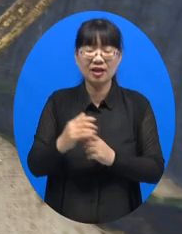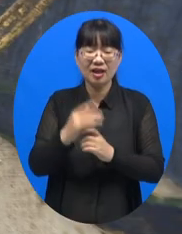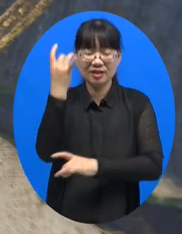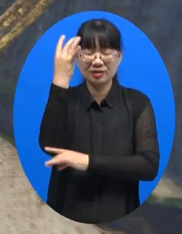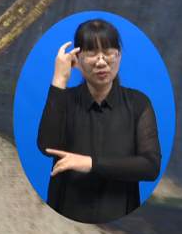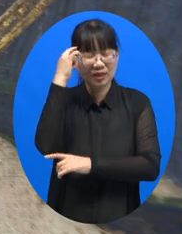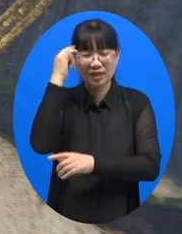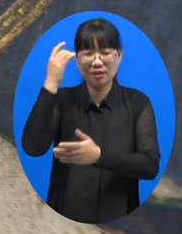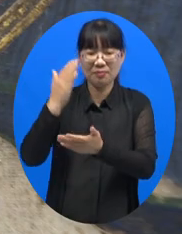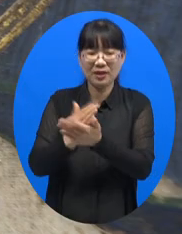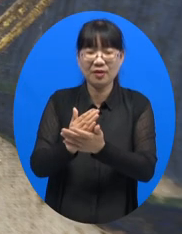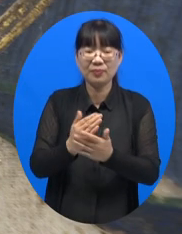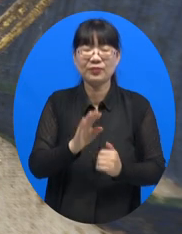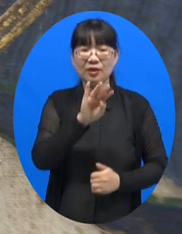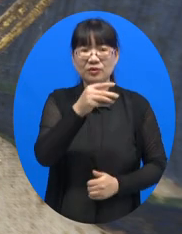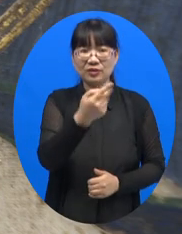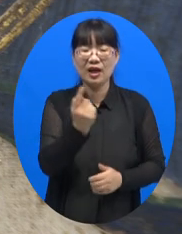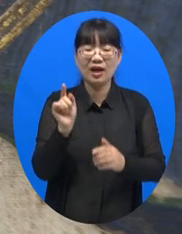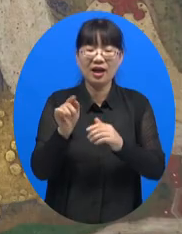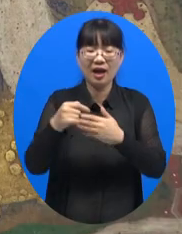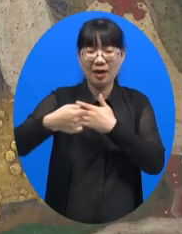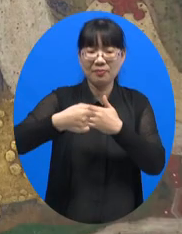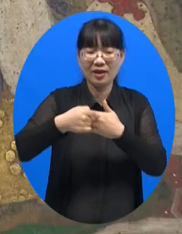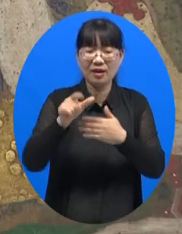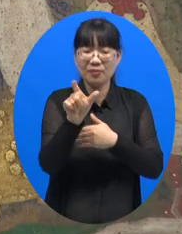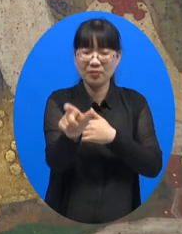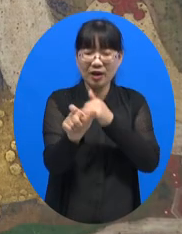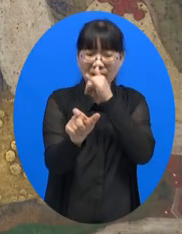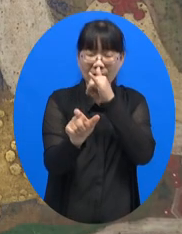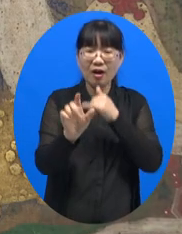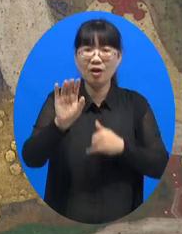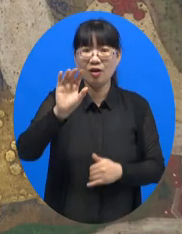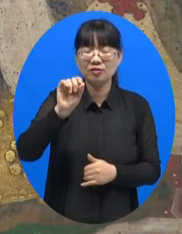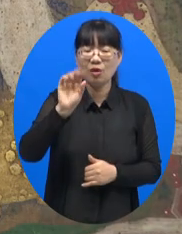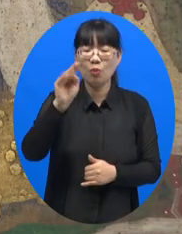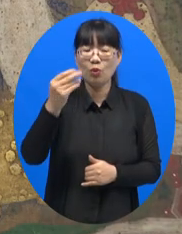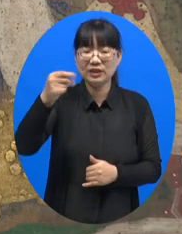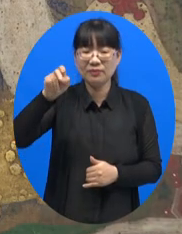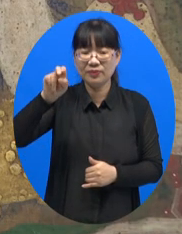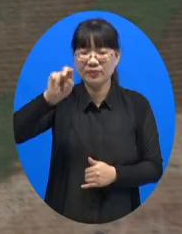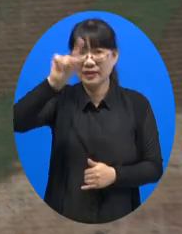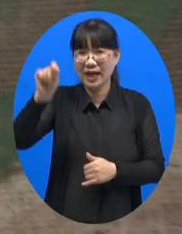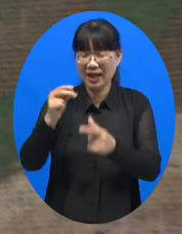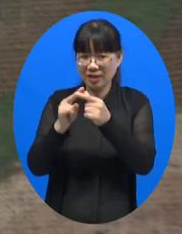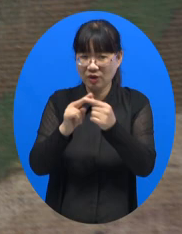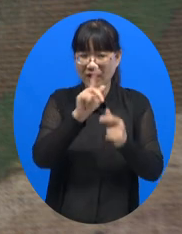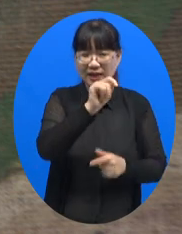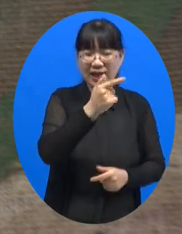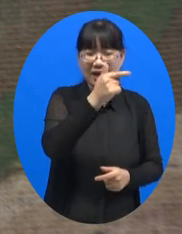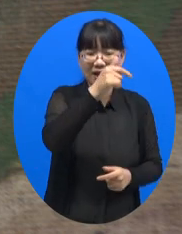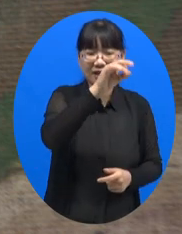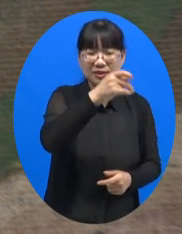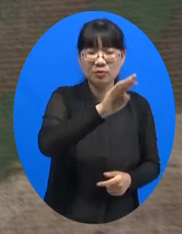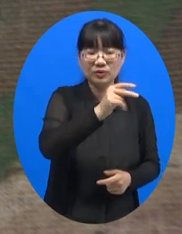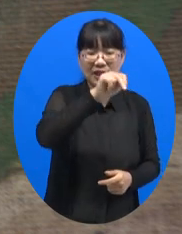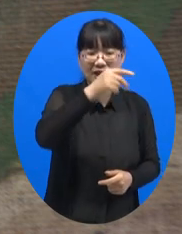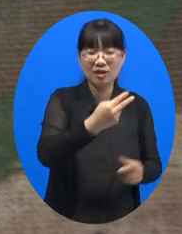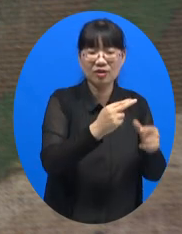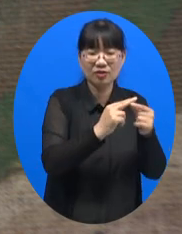적는 기존 통념을 깨고 브라 앞면에 기재해 보름달 같은 원형 해놓은 과는 보살과 조화롭게 어우러집니다